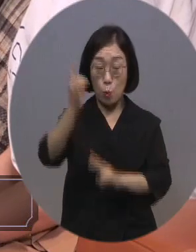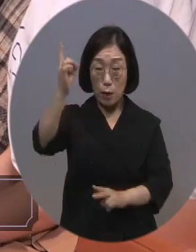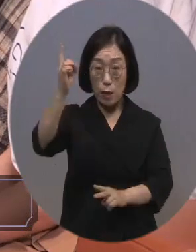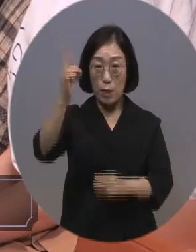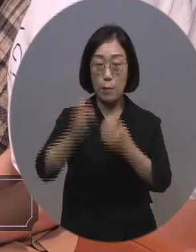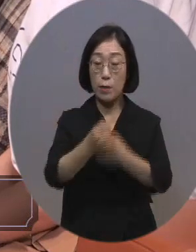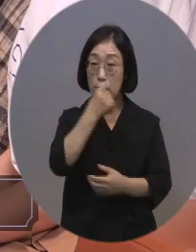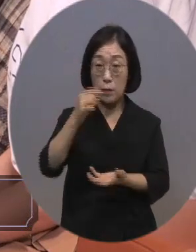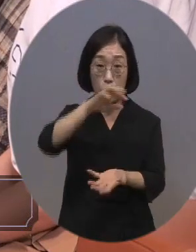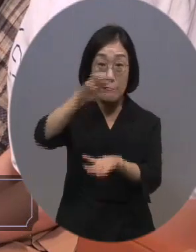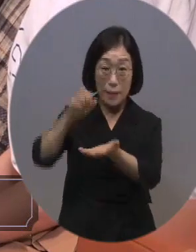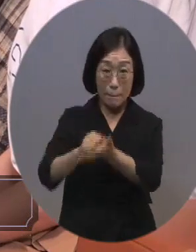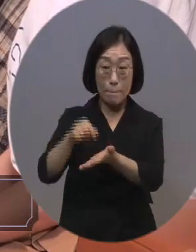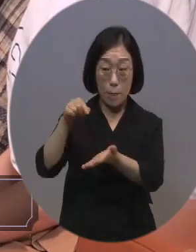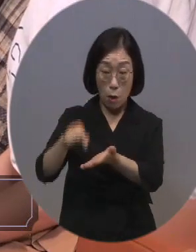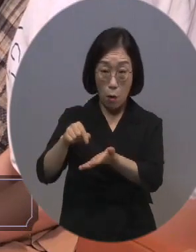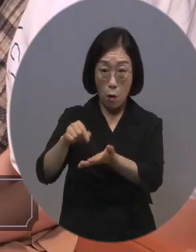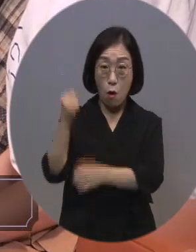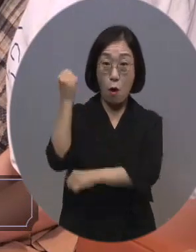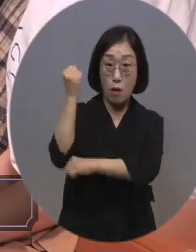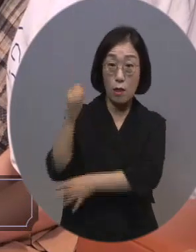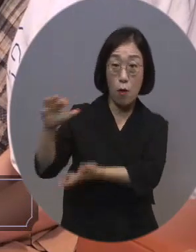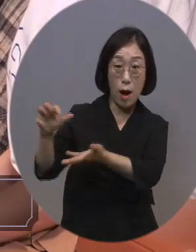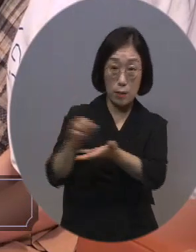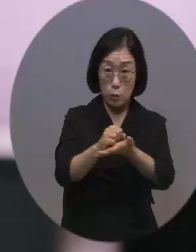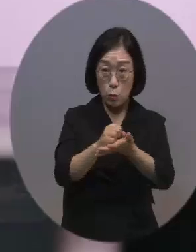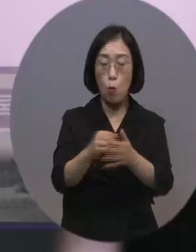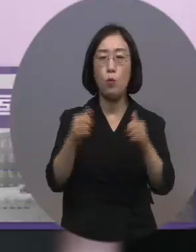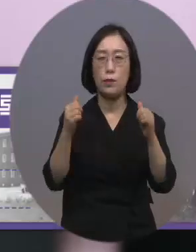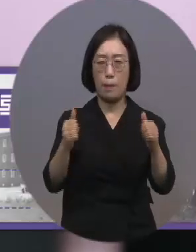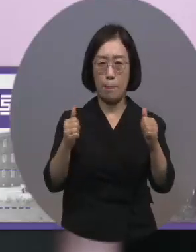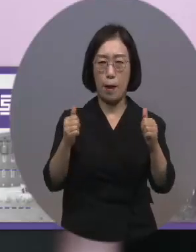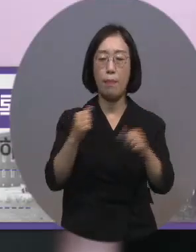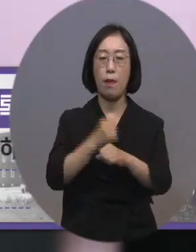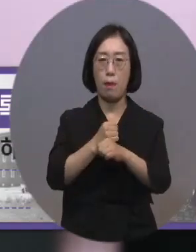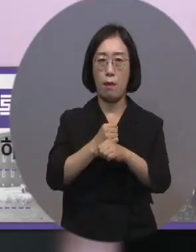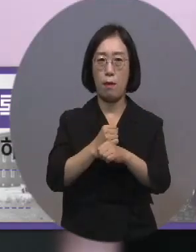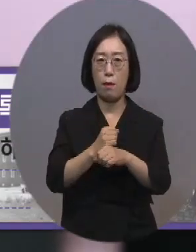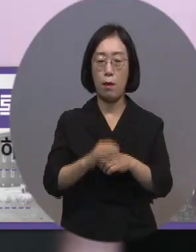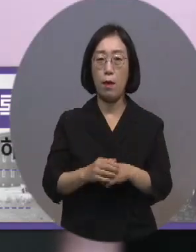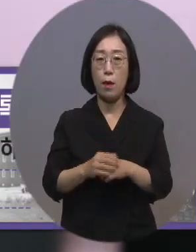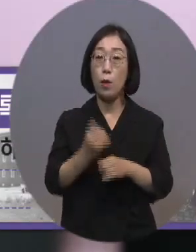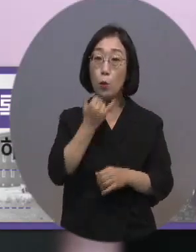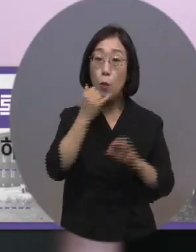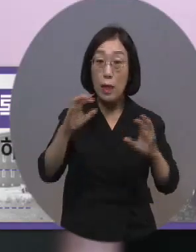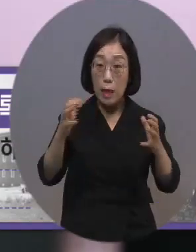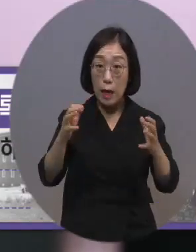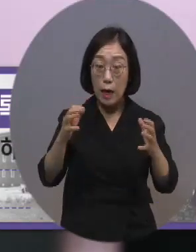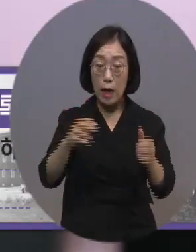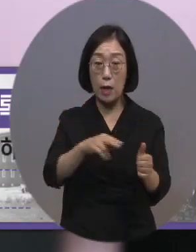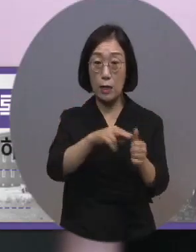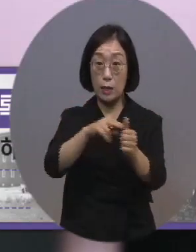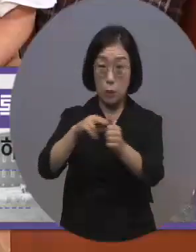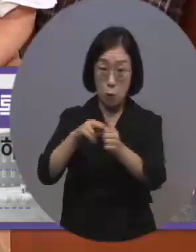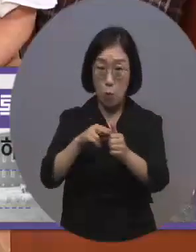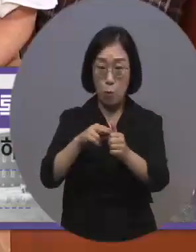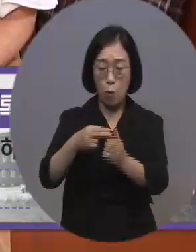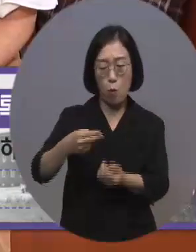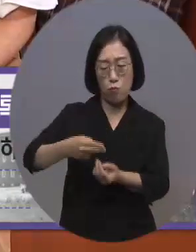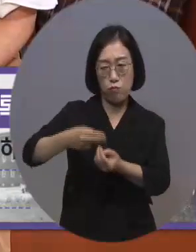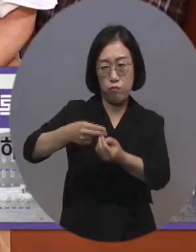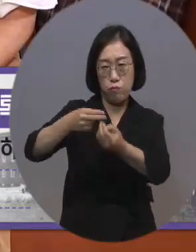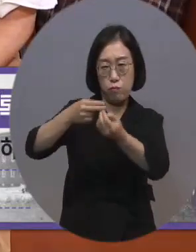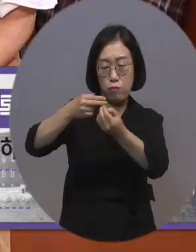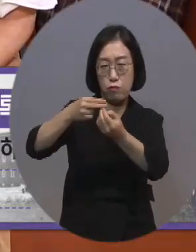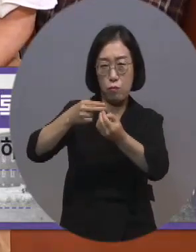아니면 화해를 하던 사실 독일에서는 잘시키터 기록 보존소라고 정부에서 그런